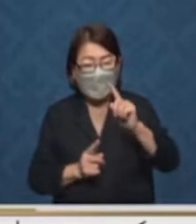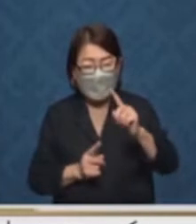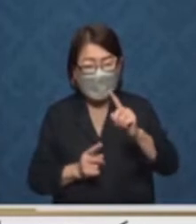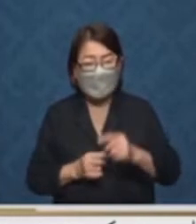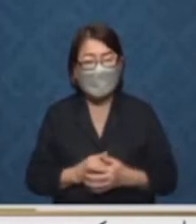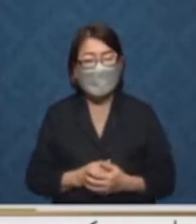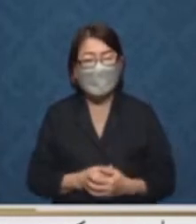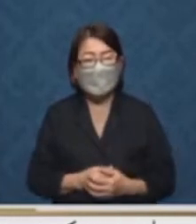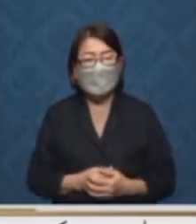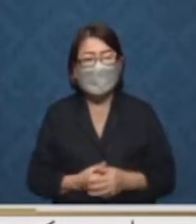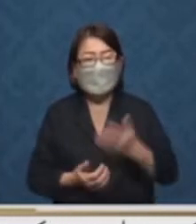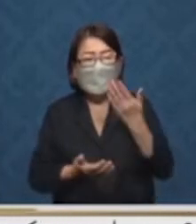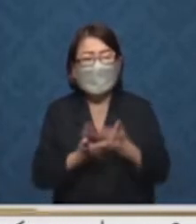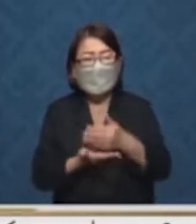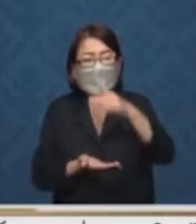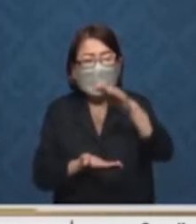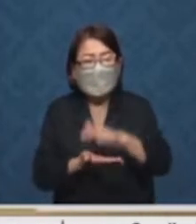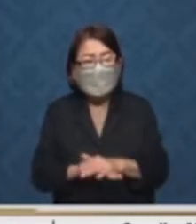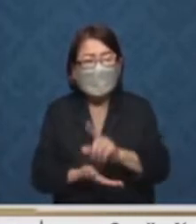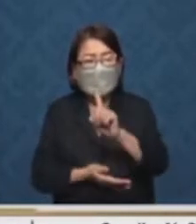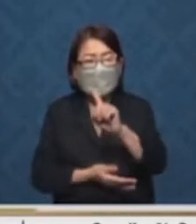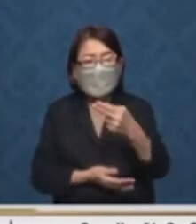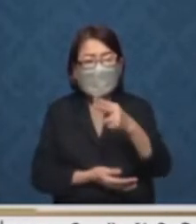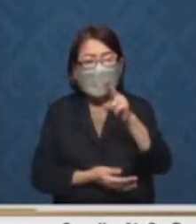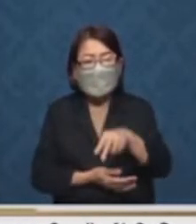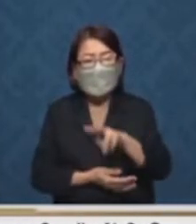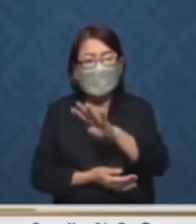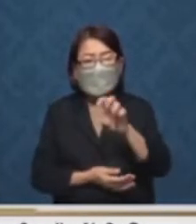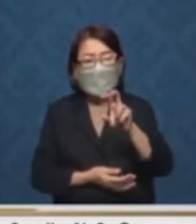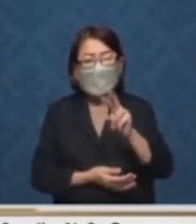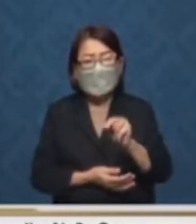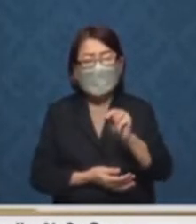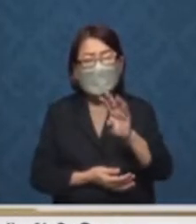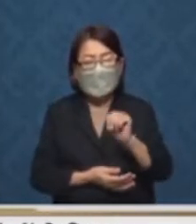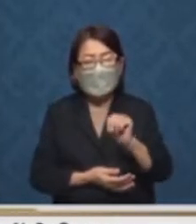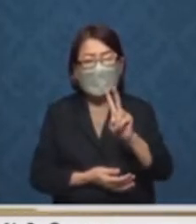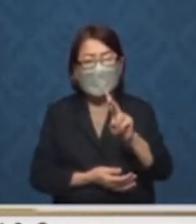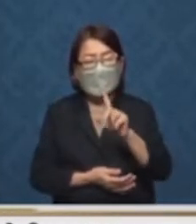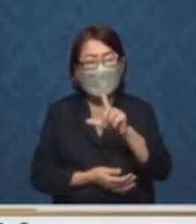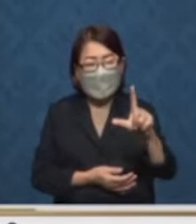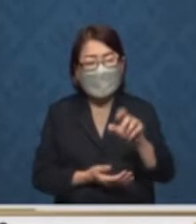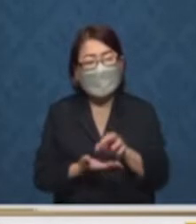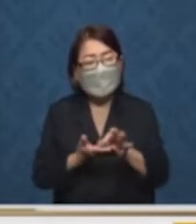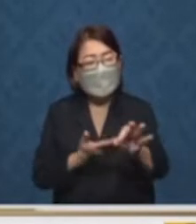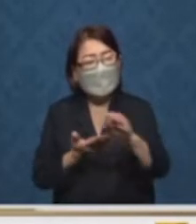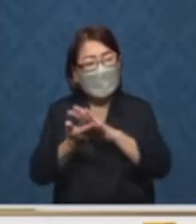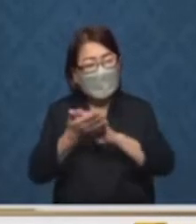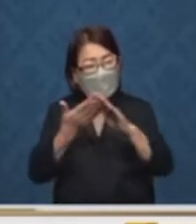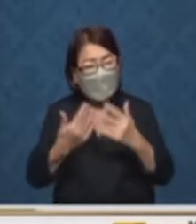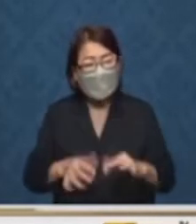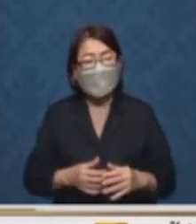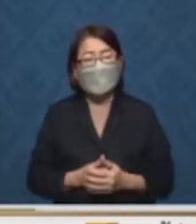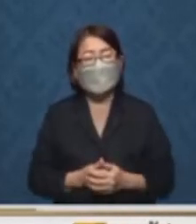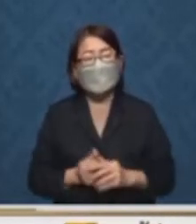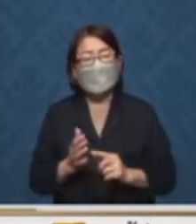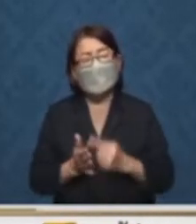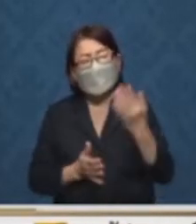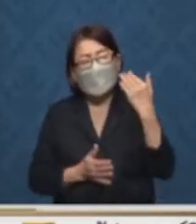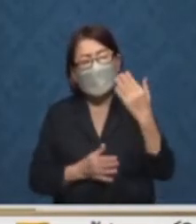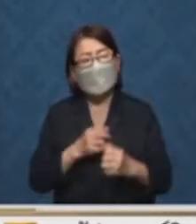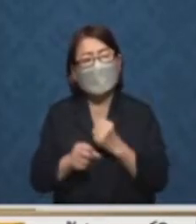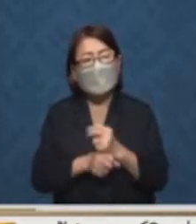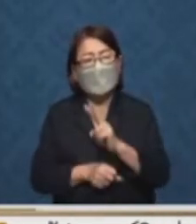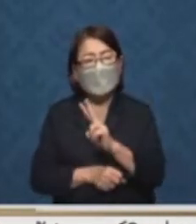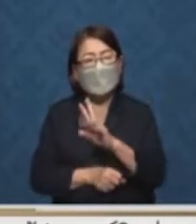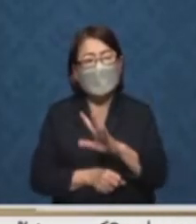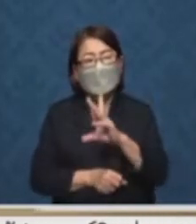ครับมูลค่าประมาณ 12,442 ล้านเนี่ยซื้อไปเรียบร้อยแล้วครับตั้งแต่ปี